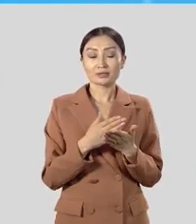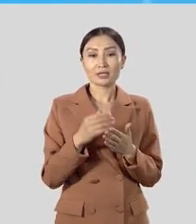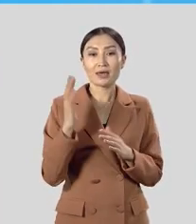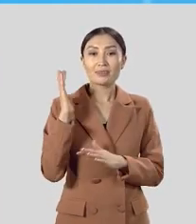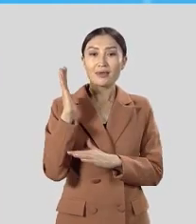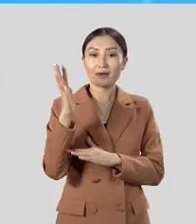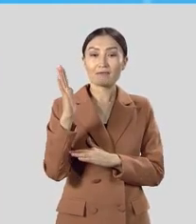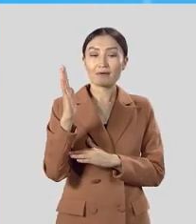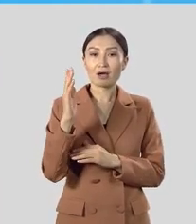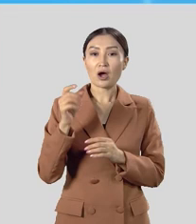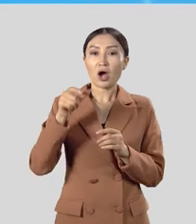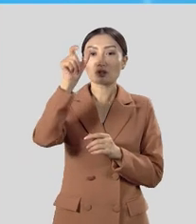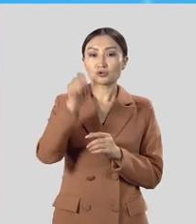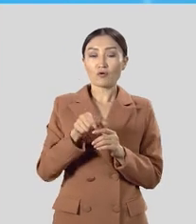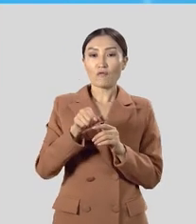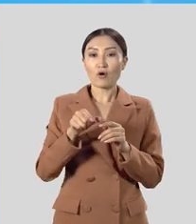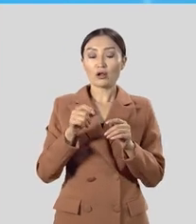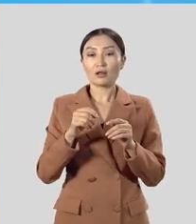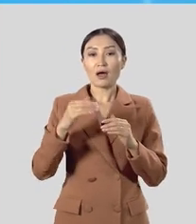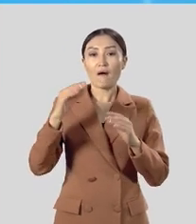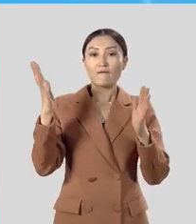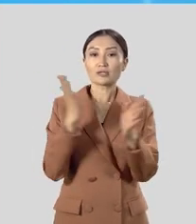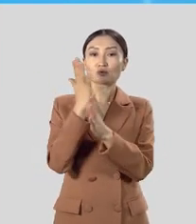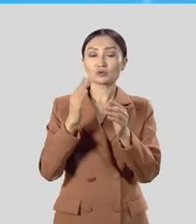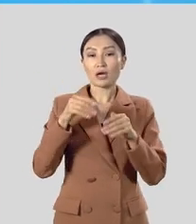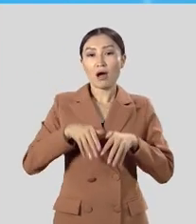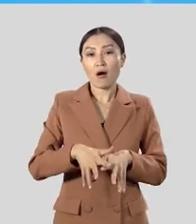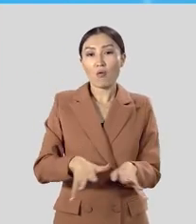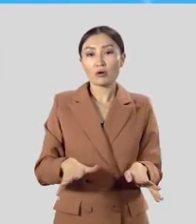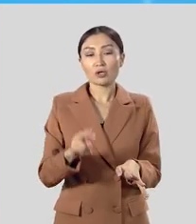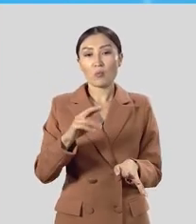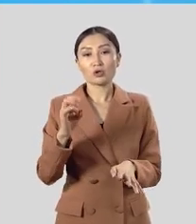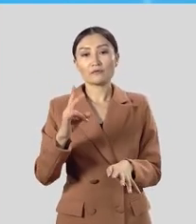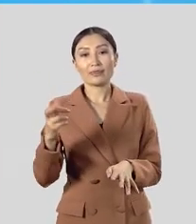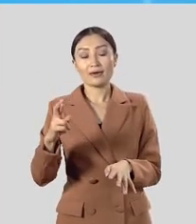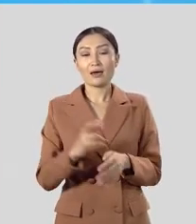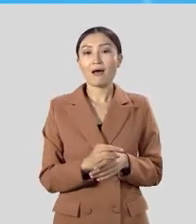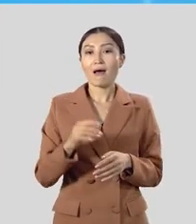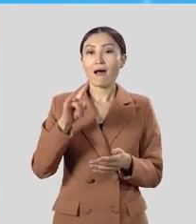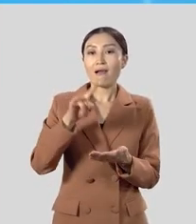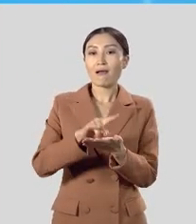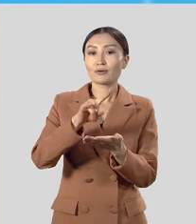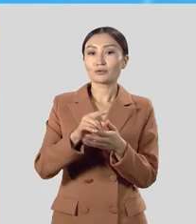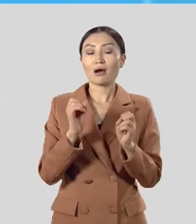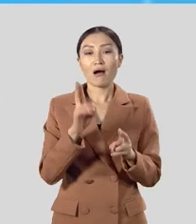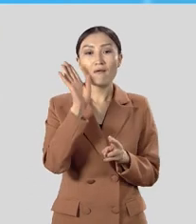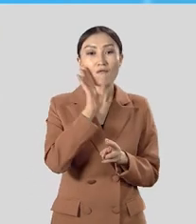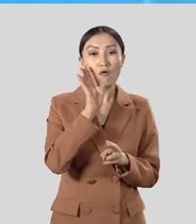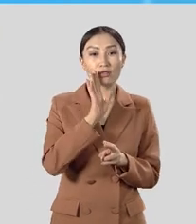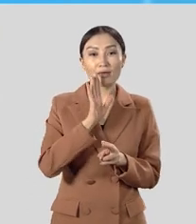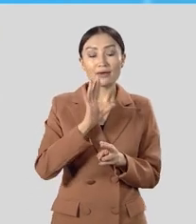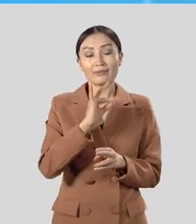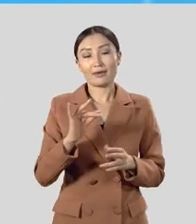деревья. Ствол и крона наземно-воздушная, корни – почвенная. Лягушка обитает как в водной